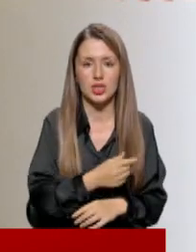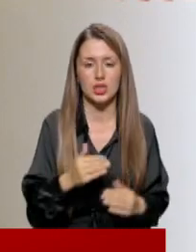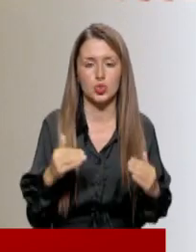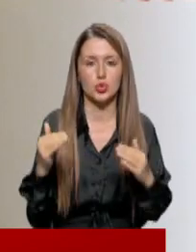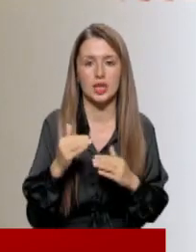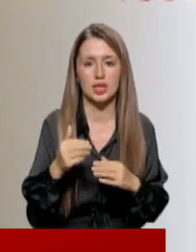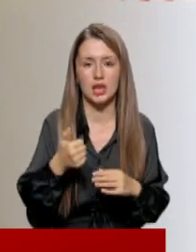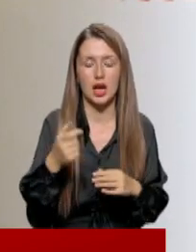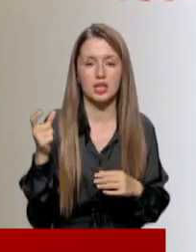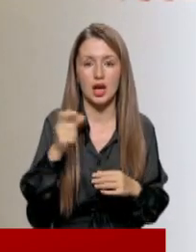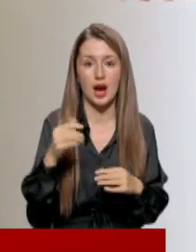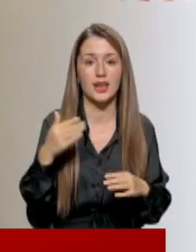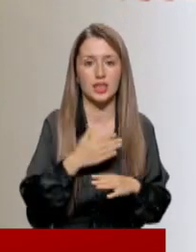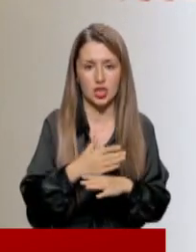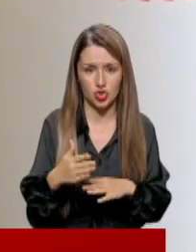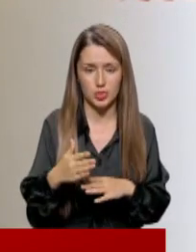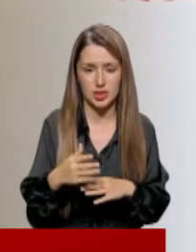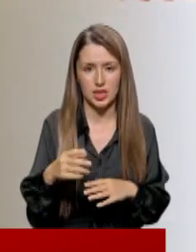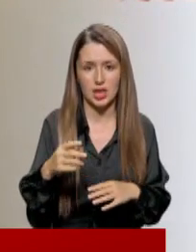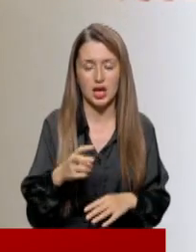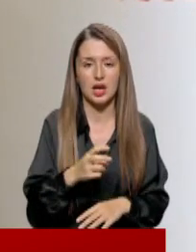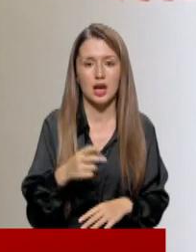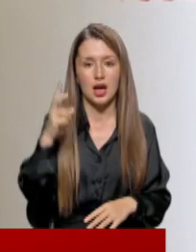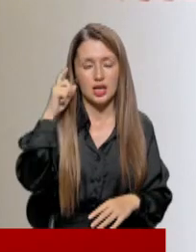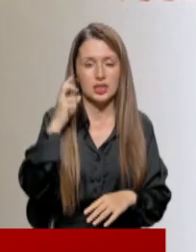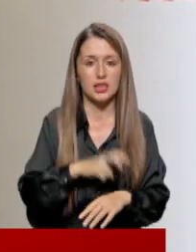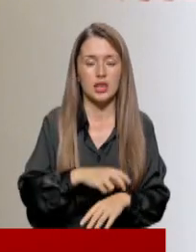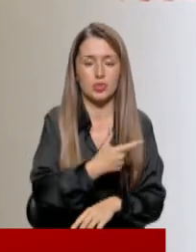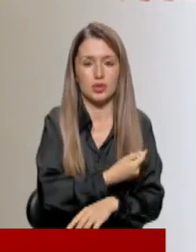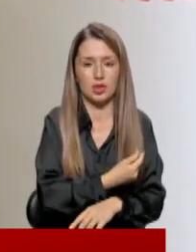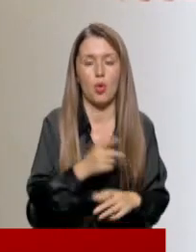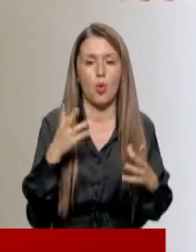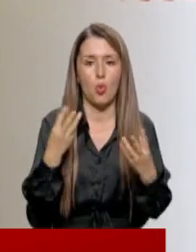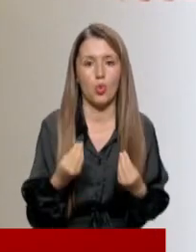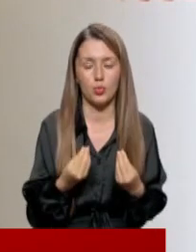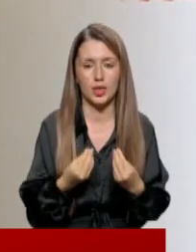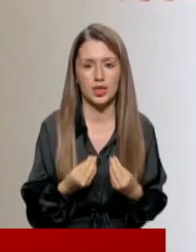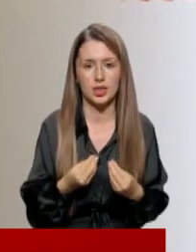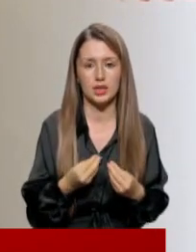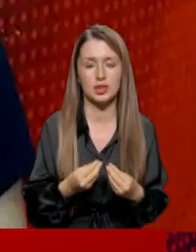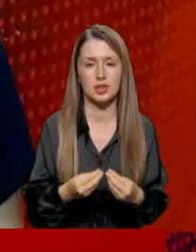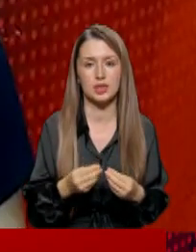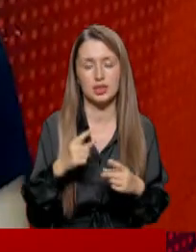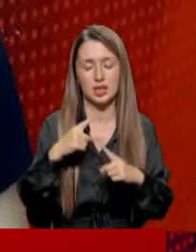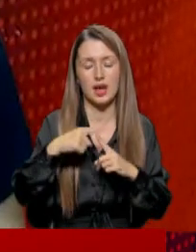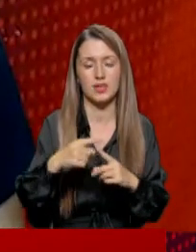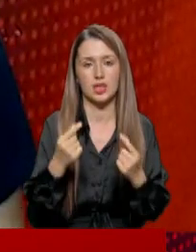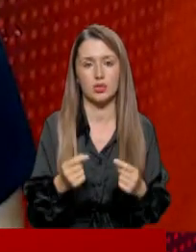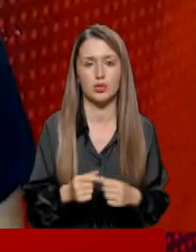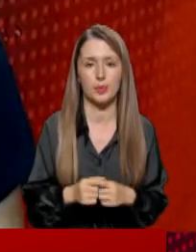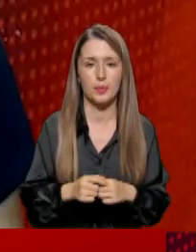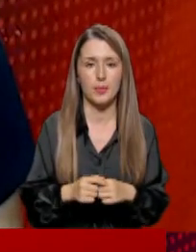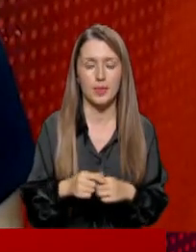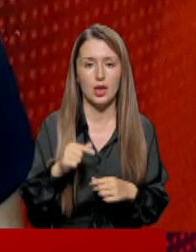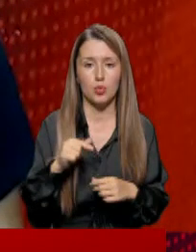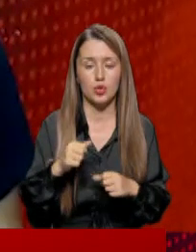üzerinden 6 ay geçmişse hatırlatma dozu aşılarını olmalarını ısrarla öneriyoruz. Bugün sisteme giren